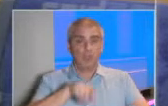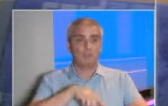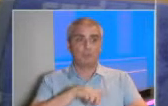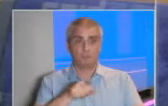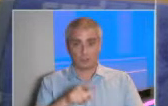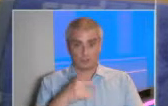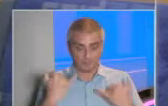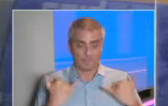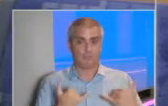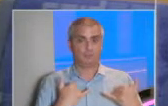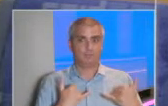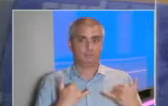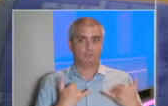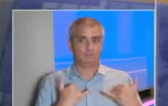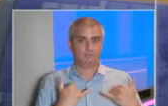שעות מעכשיו